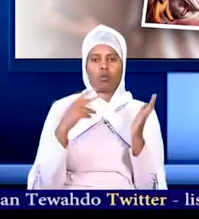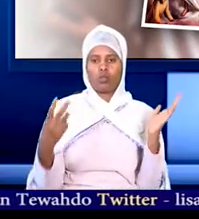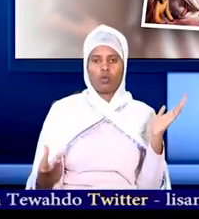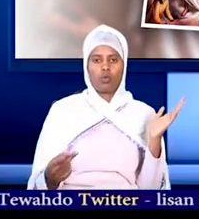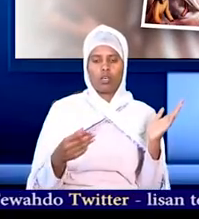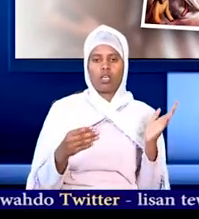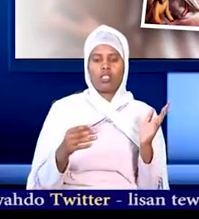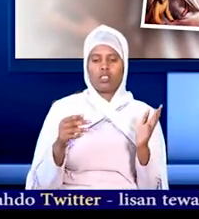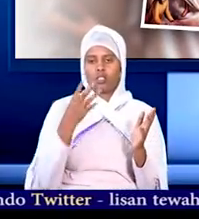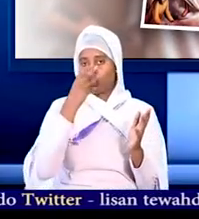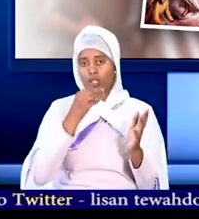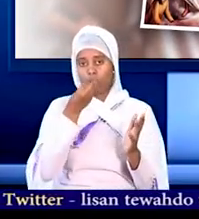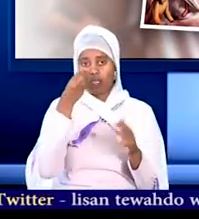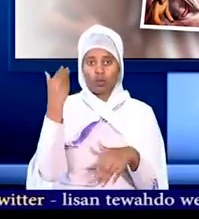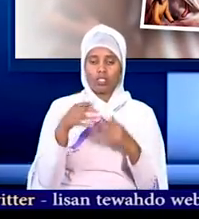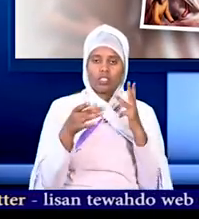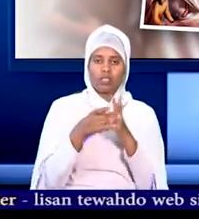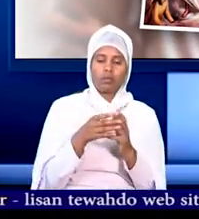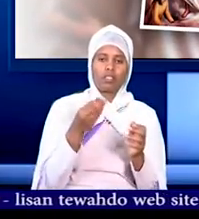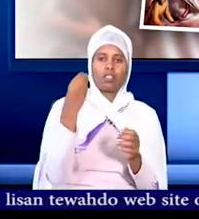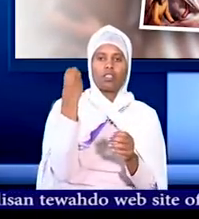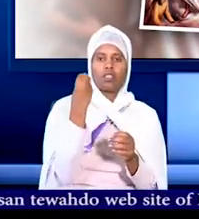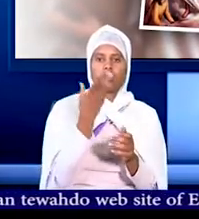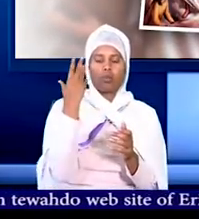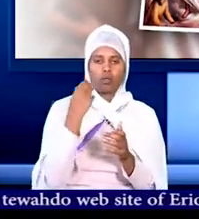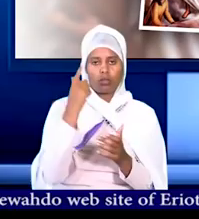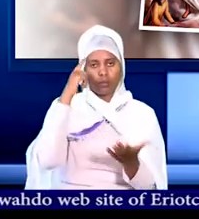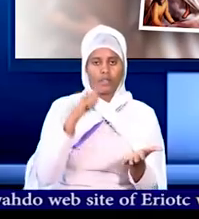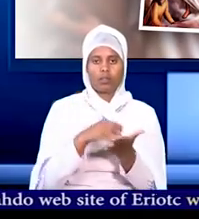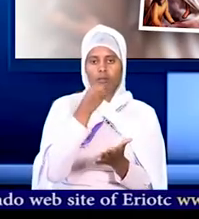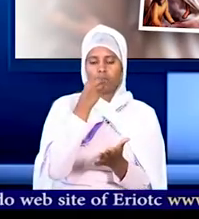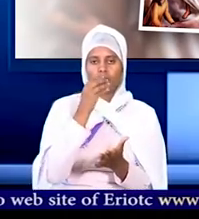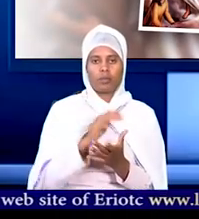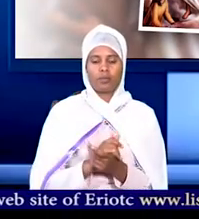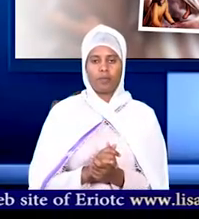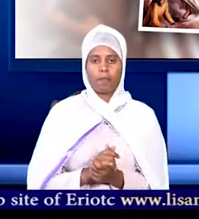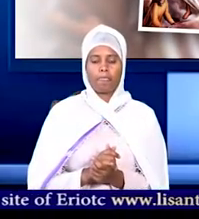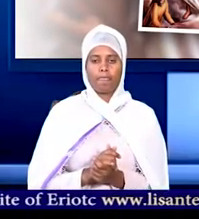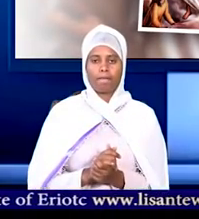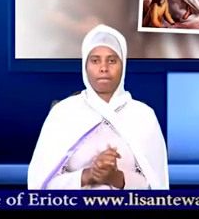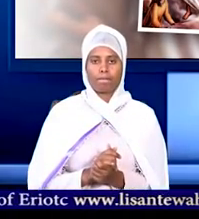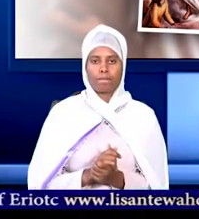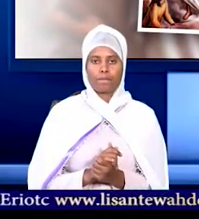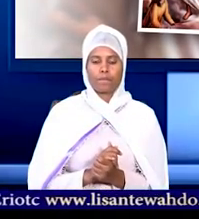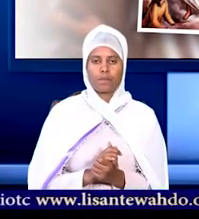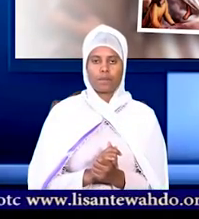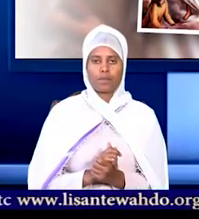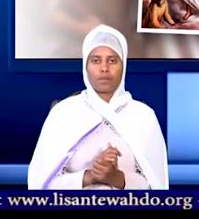ነዴና ሃዋን ከስሕተ ከኣለ እሳ ድማ ስሒታ ድማ ንበዓል ቤታ ከተስሕቶ ከአለት